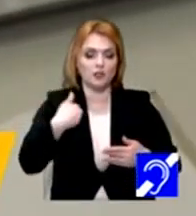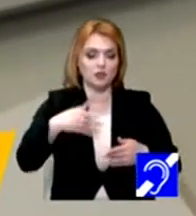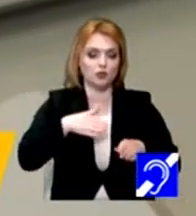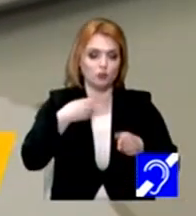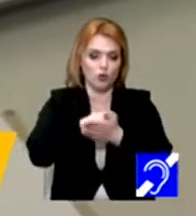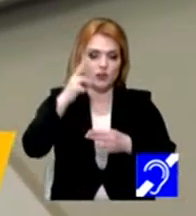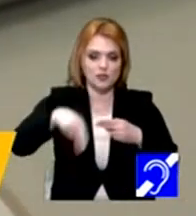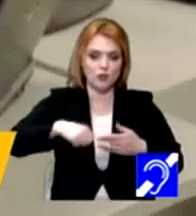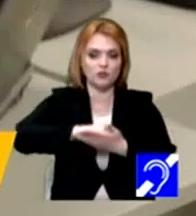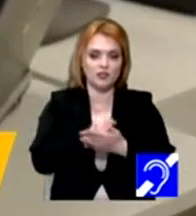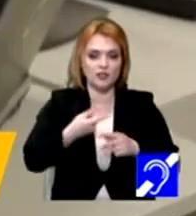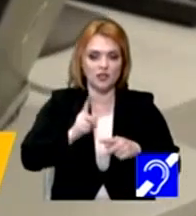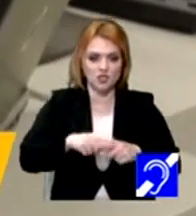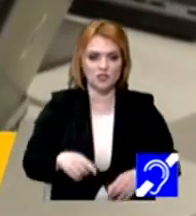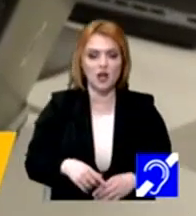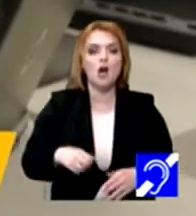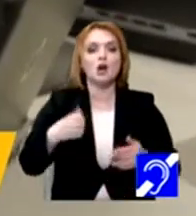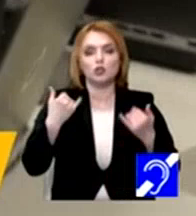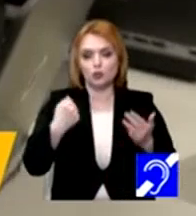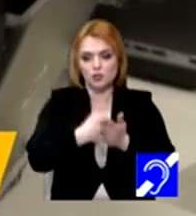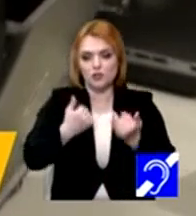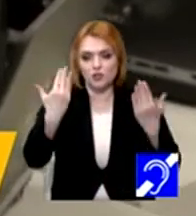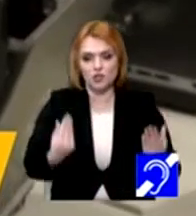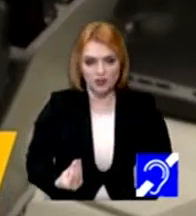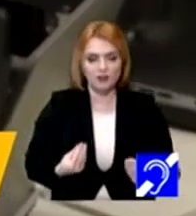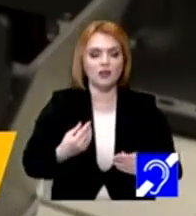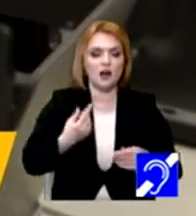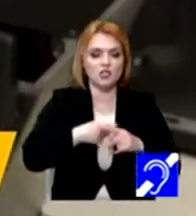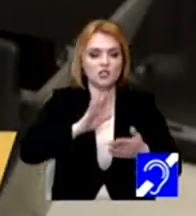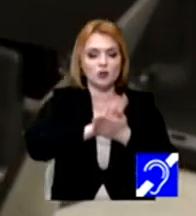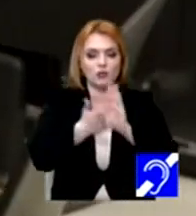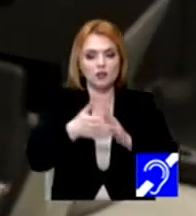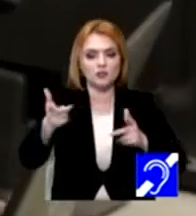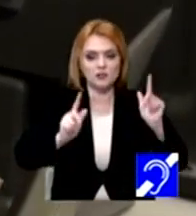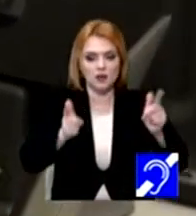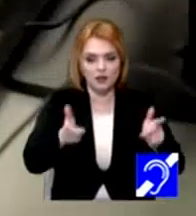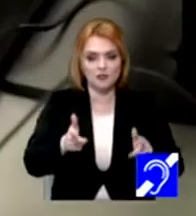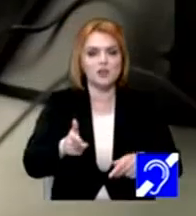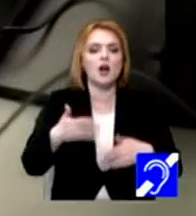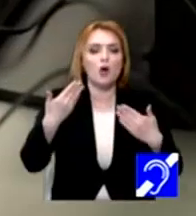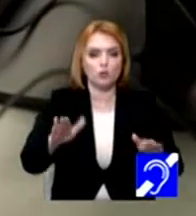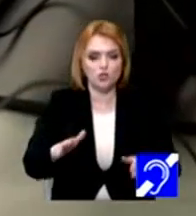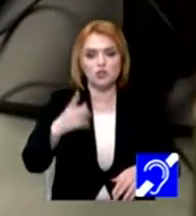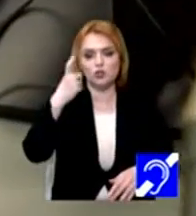în mod automat schimbul de informații. Până în prezent, la acordul multilateral au aderat 114